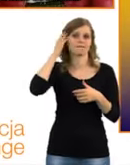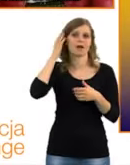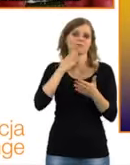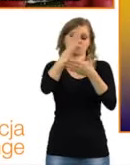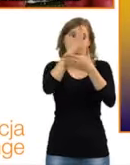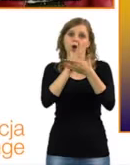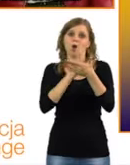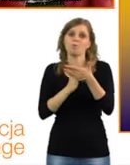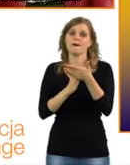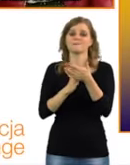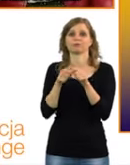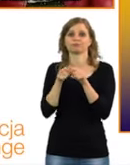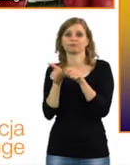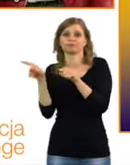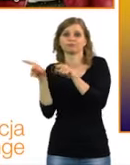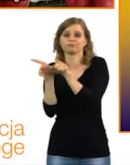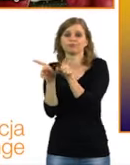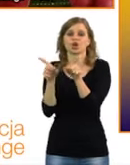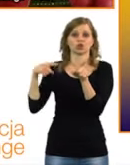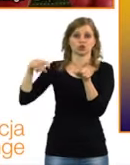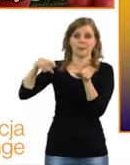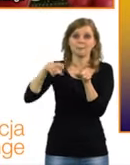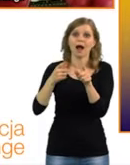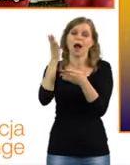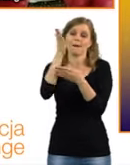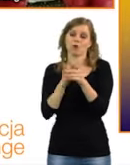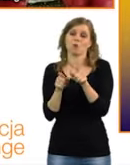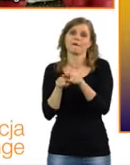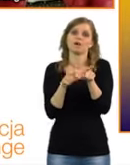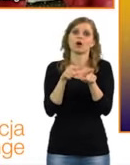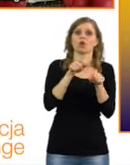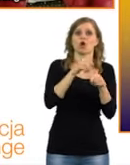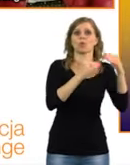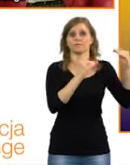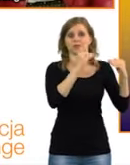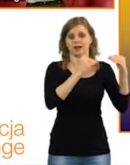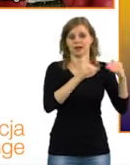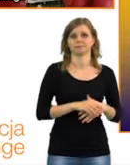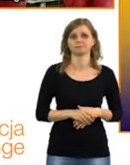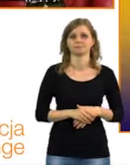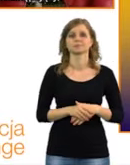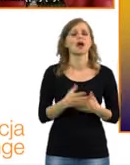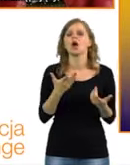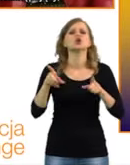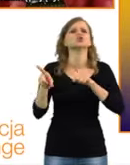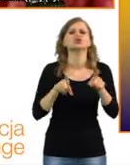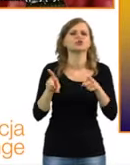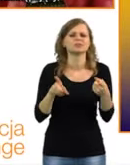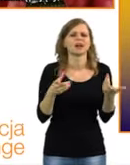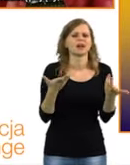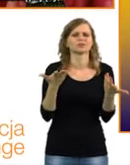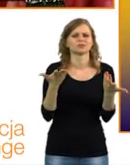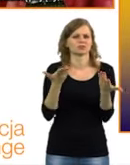połowa nerwu idzie do ślimaka, a połowa nerwu idzie do zmysłu równowagi. Wniosek